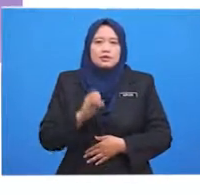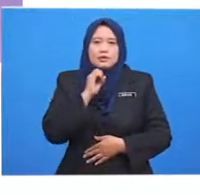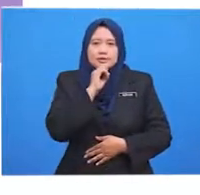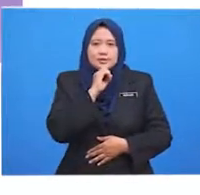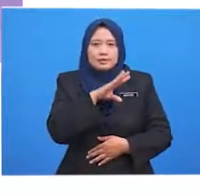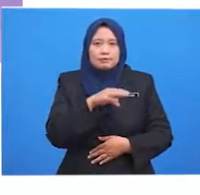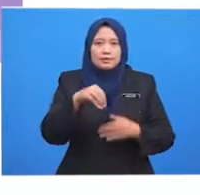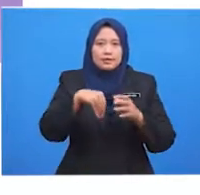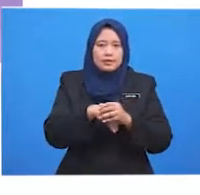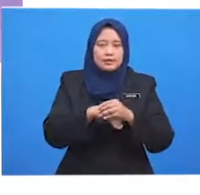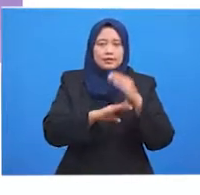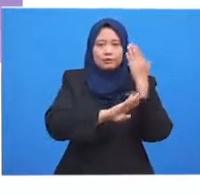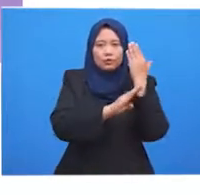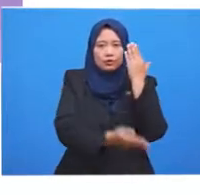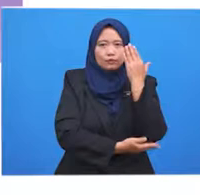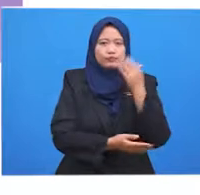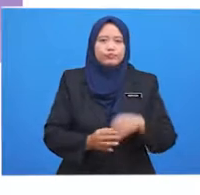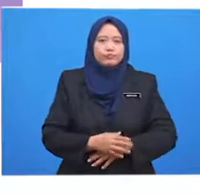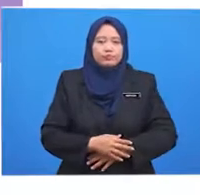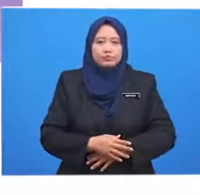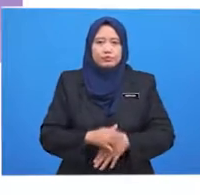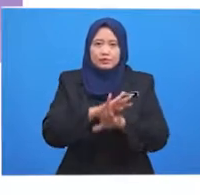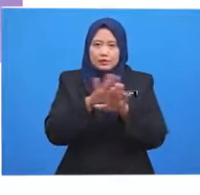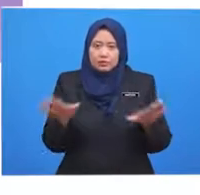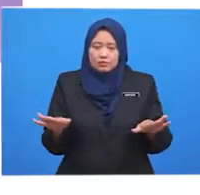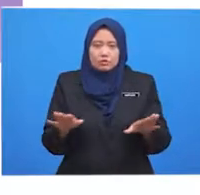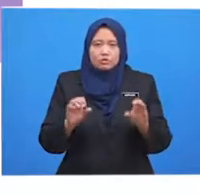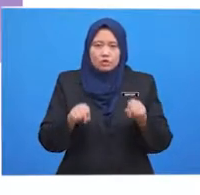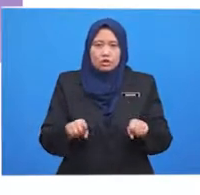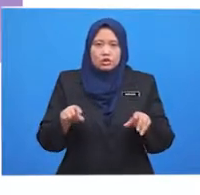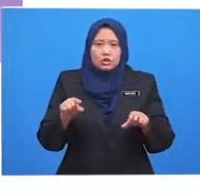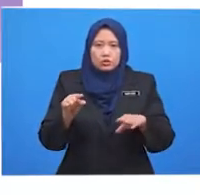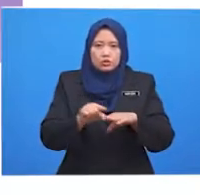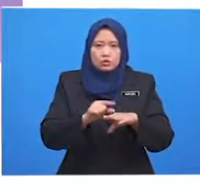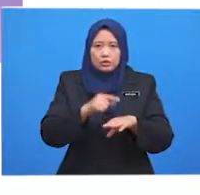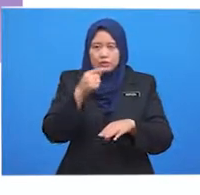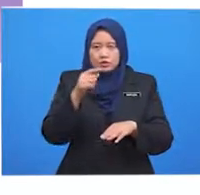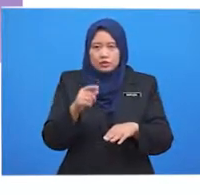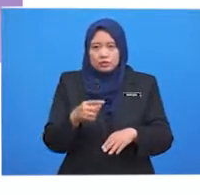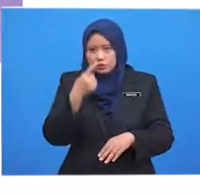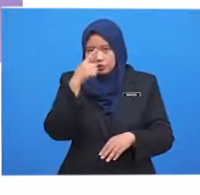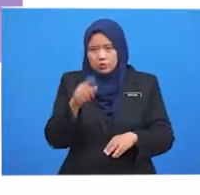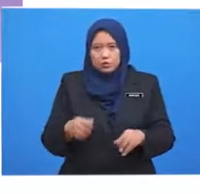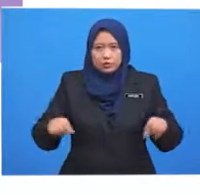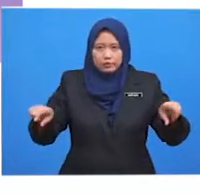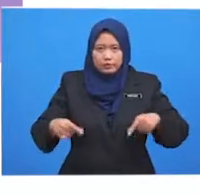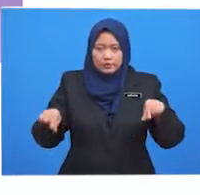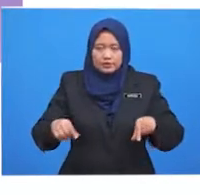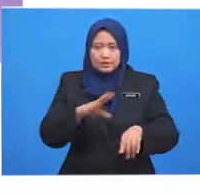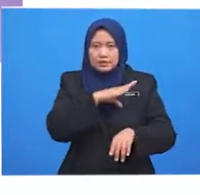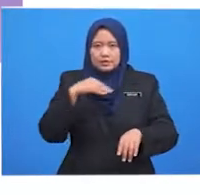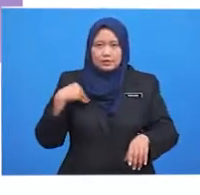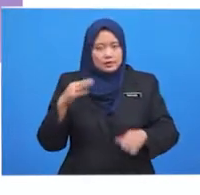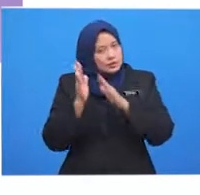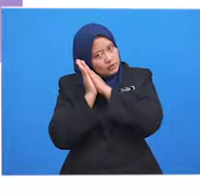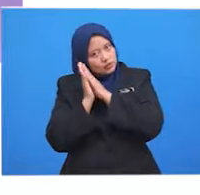Jangan gunakan salon untuk memasak, tempat tidur atau tempat tinggal. Semua alatan yang digunakan